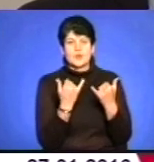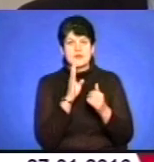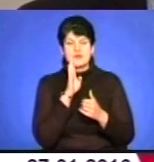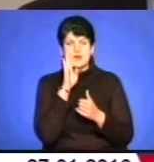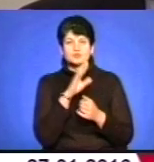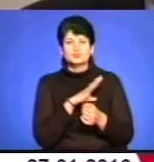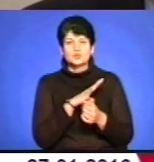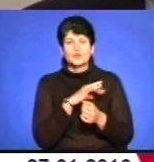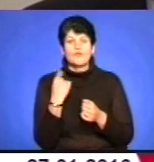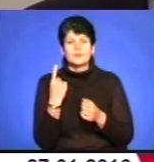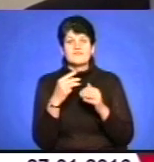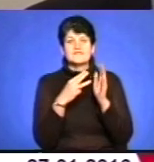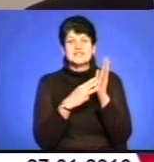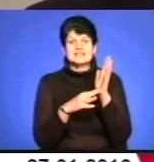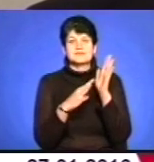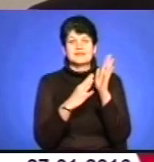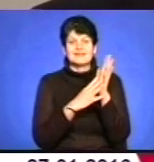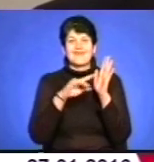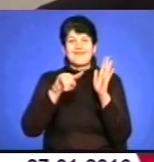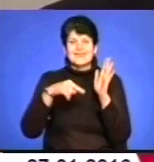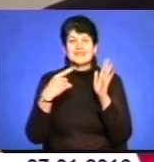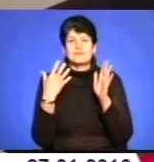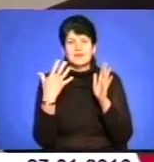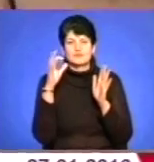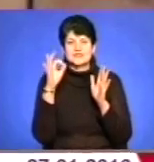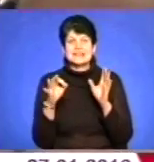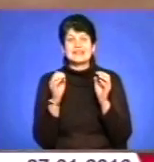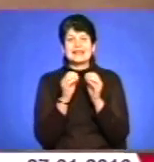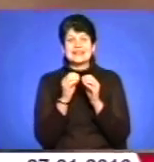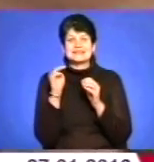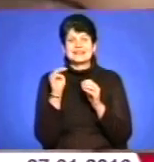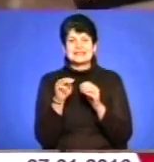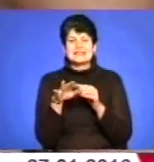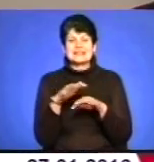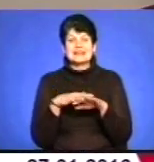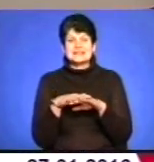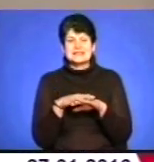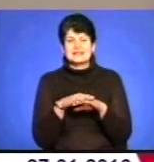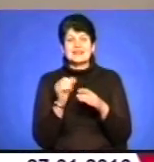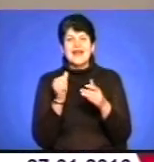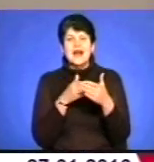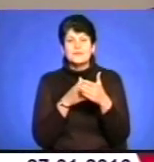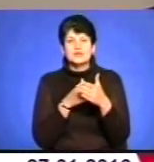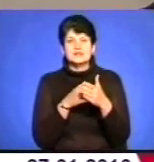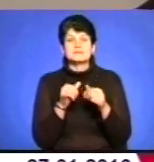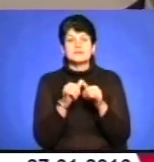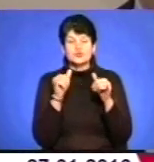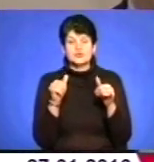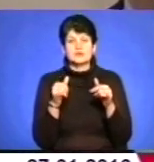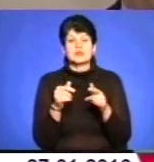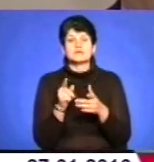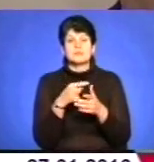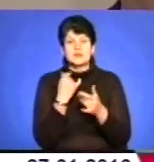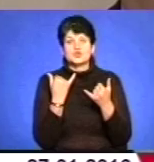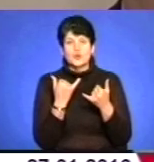по області склав 89,5 на 10 тисяч населення. А раз порогову захворюваність перевищено, значить